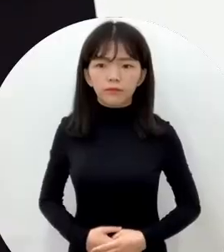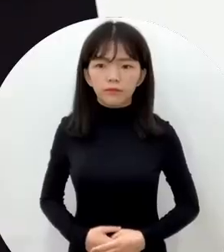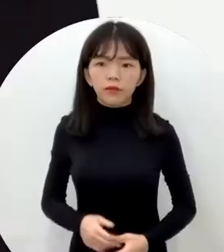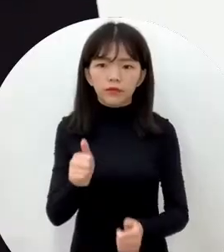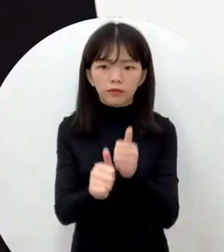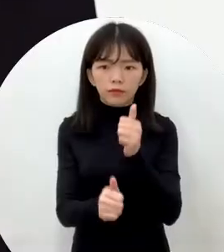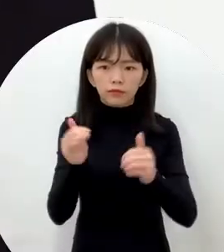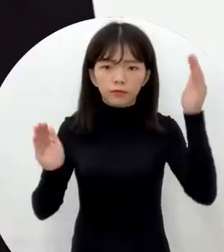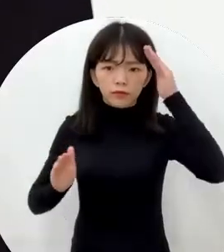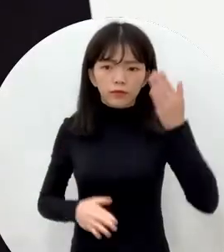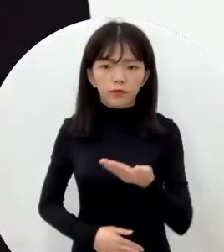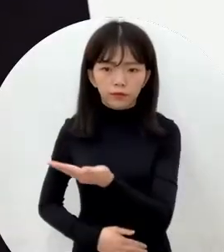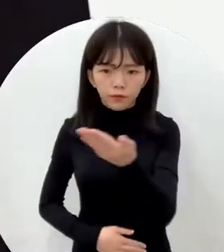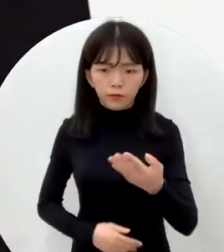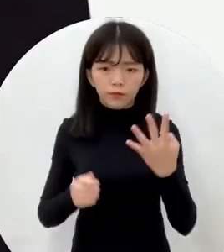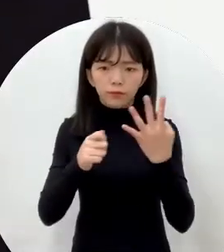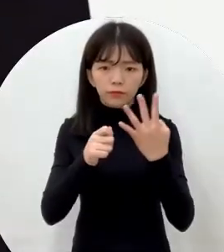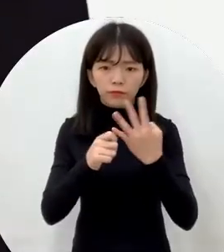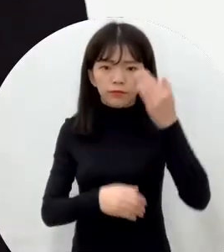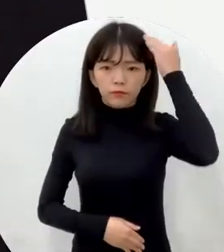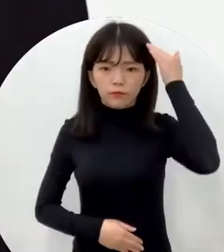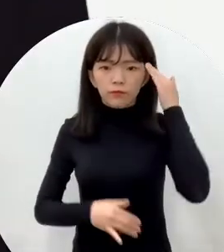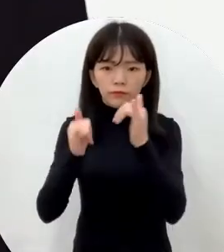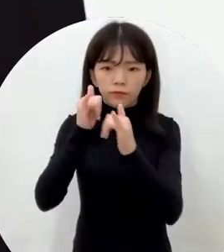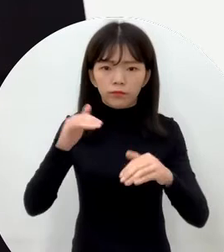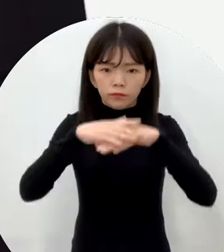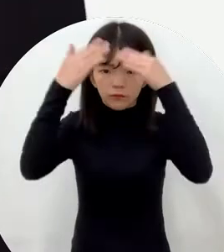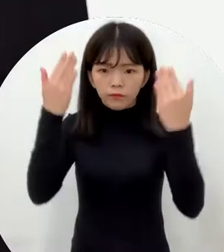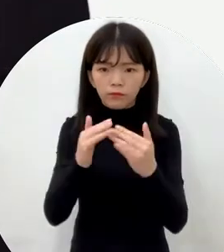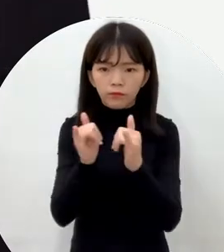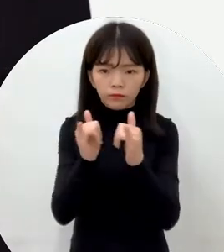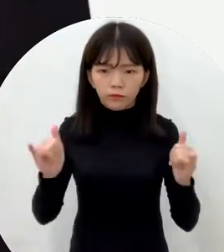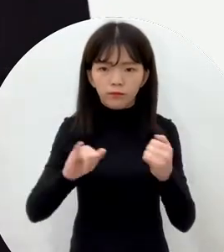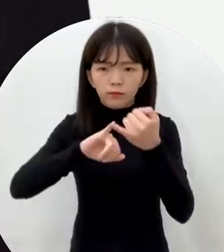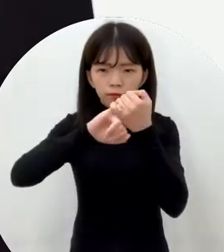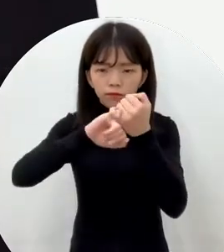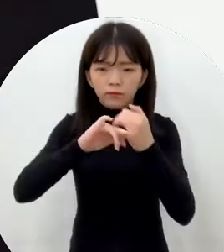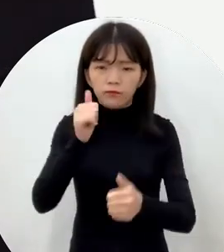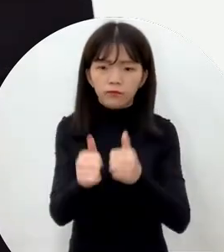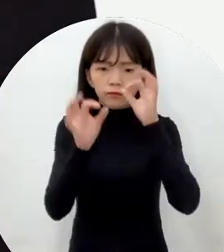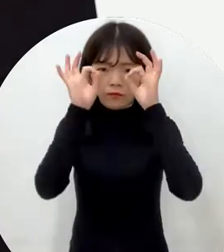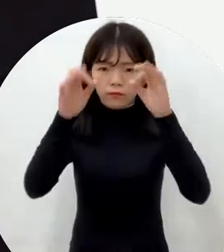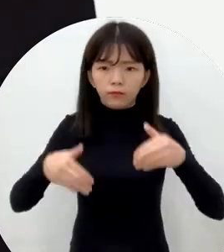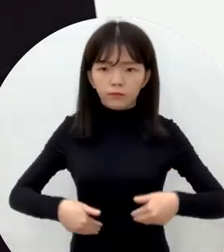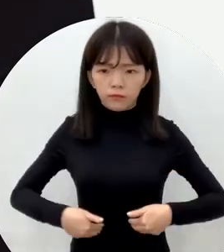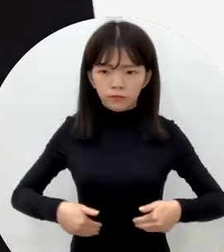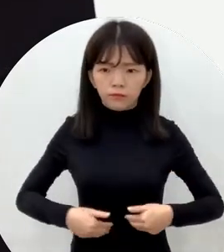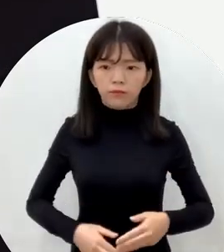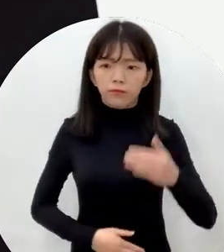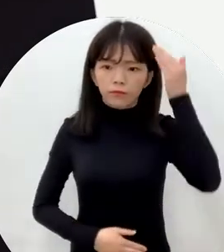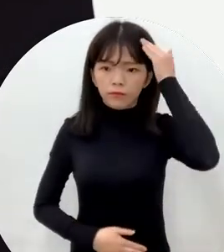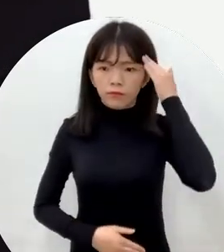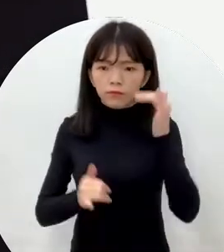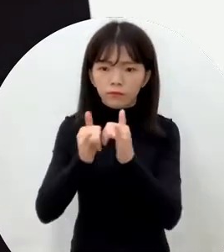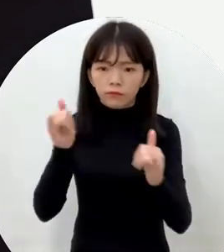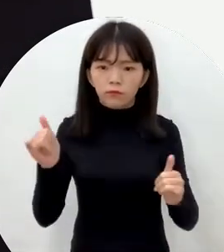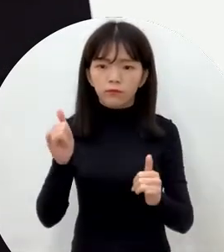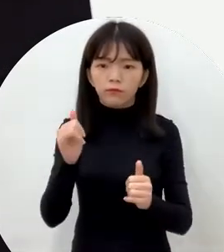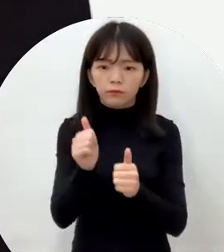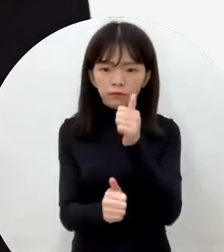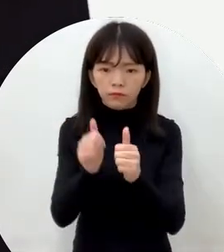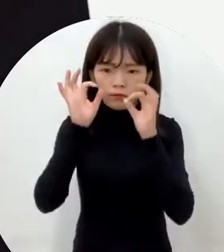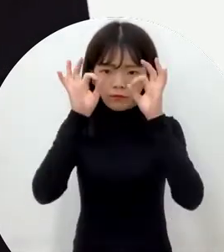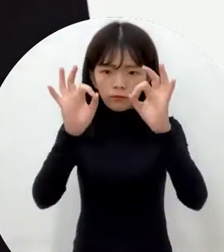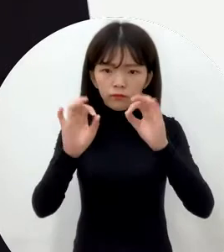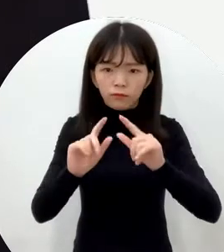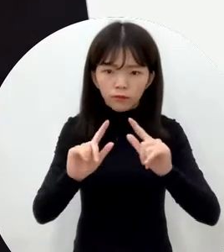수험생 여러분, 4교시 한국사 영역은 모든 수험생이 반드시 응시해야 하는 필수 영역입니다.